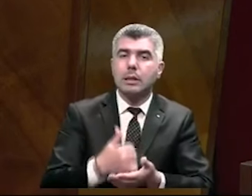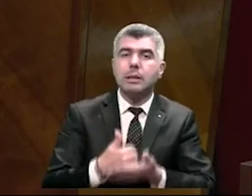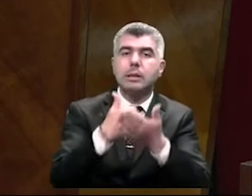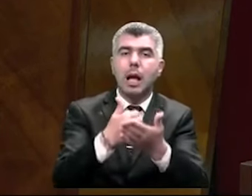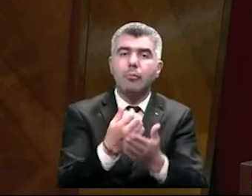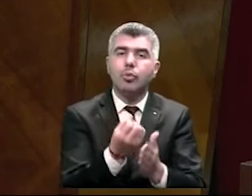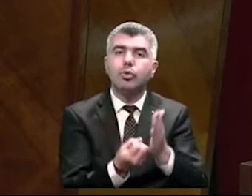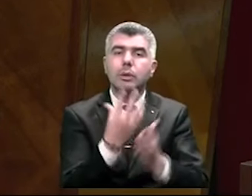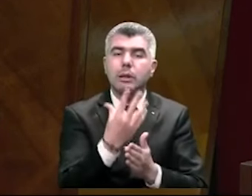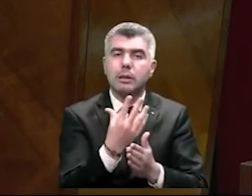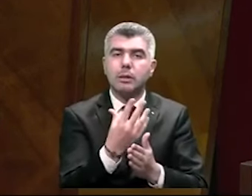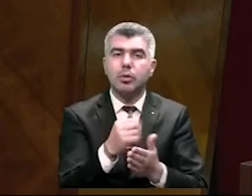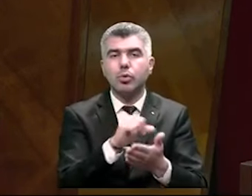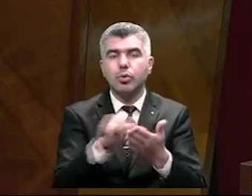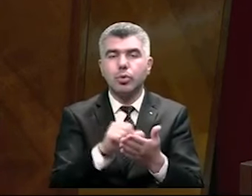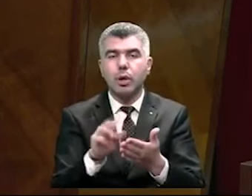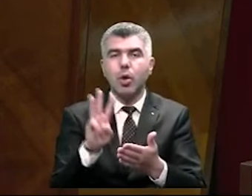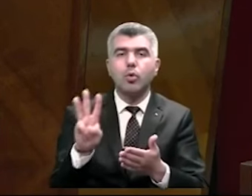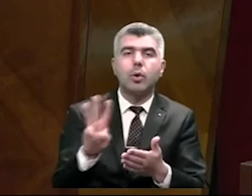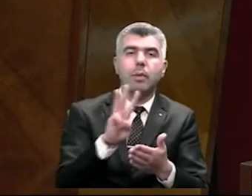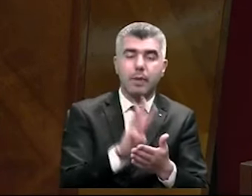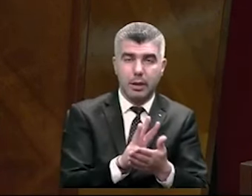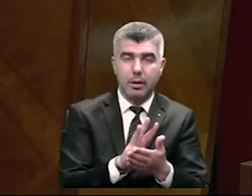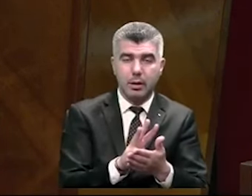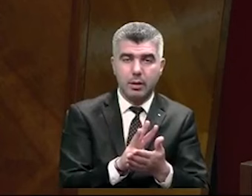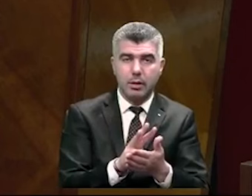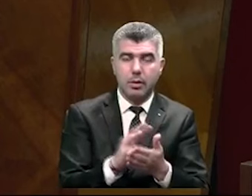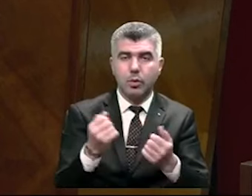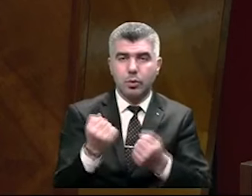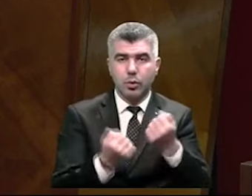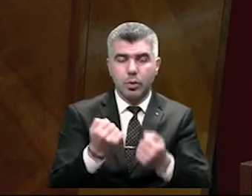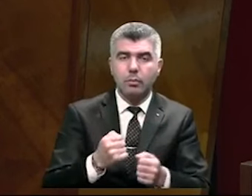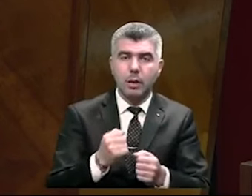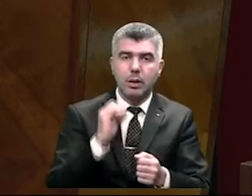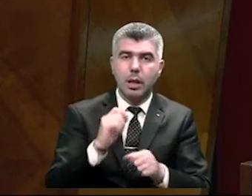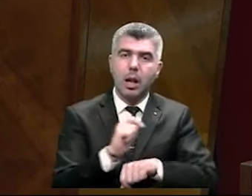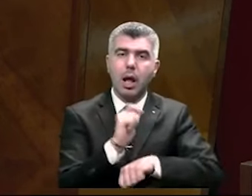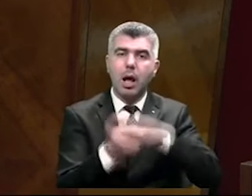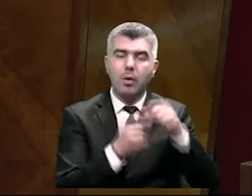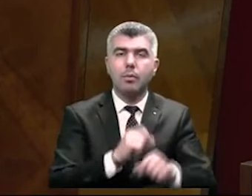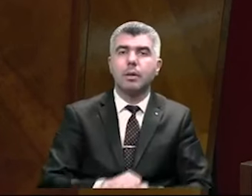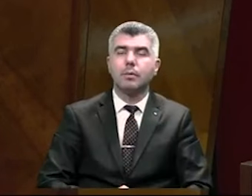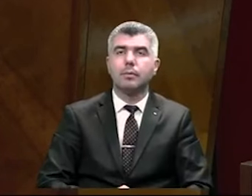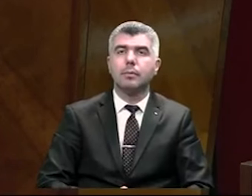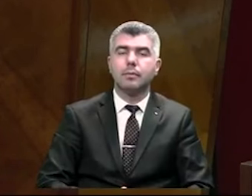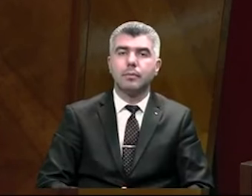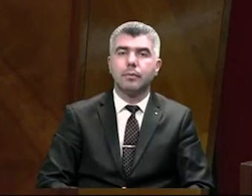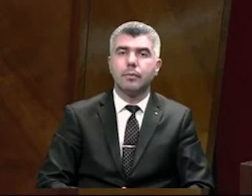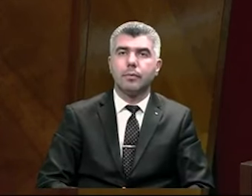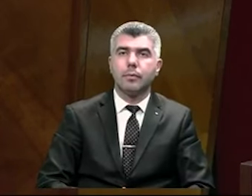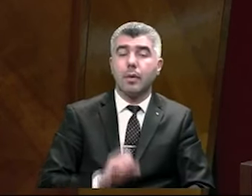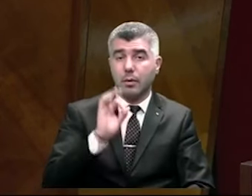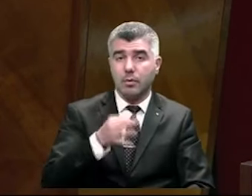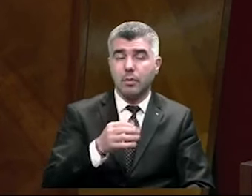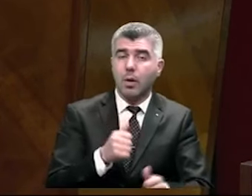لتجديد المركبه ضاعفنا ديال النقل ديال هذا المزدوج بالطبع وا